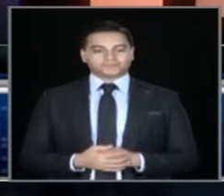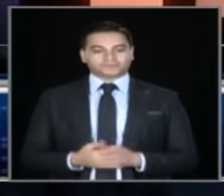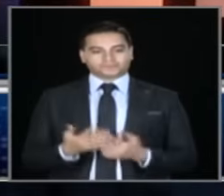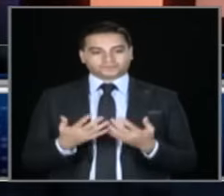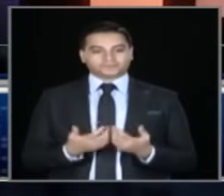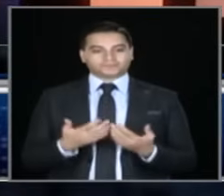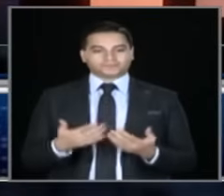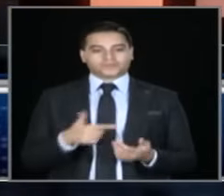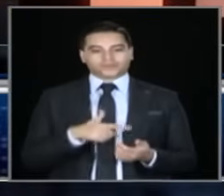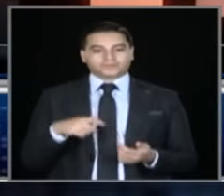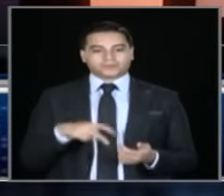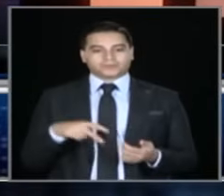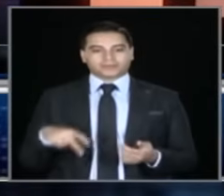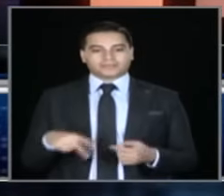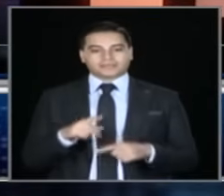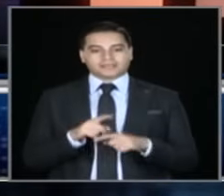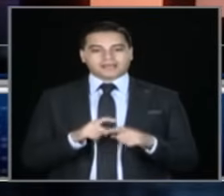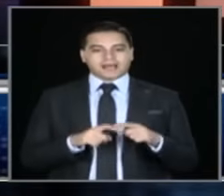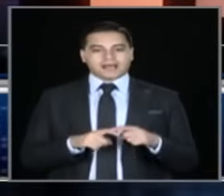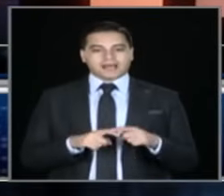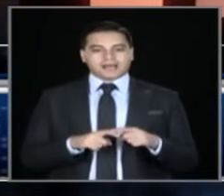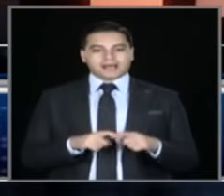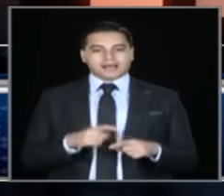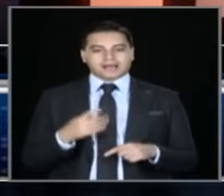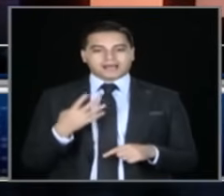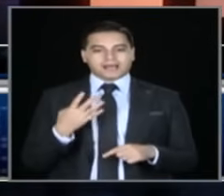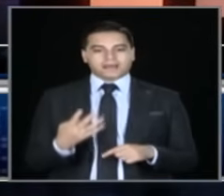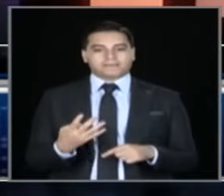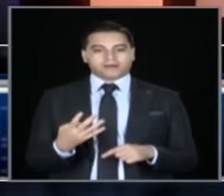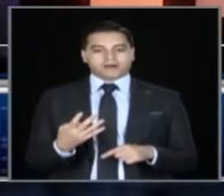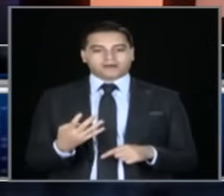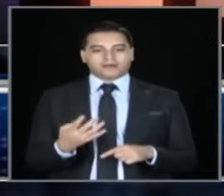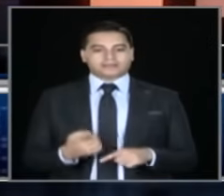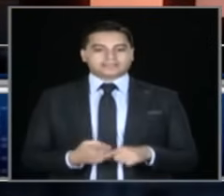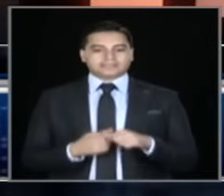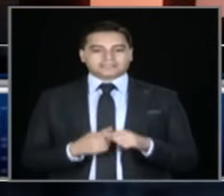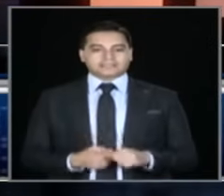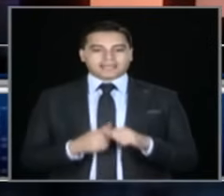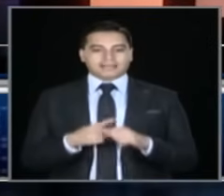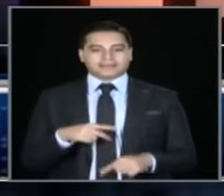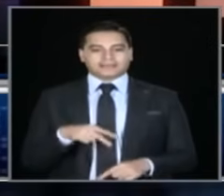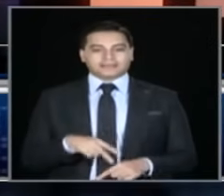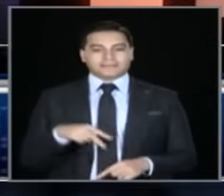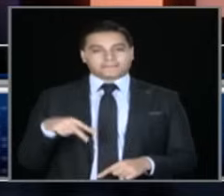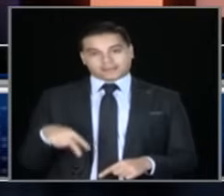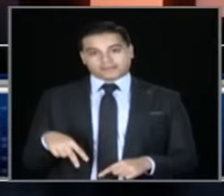حل مسألة الآتية، 688 على 4 زائد